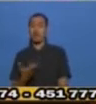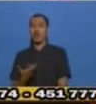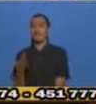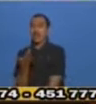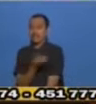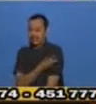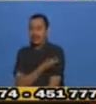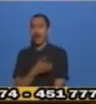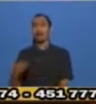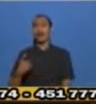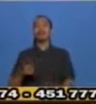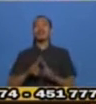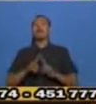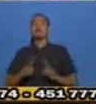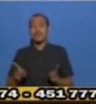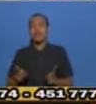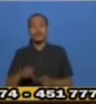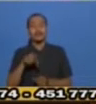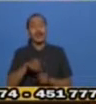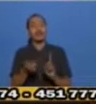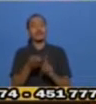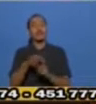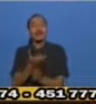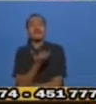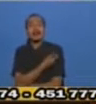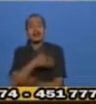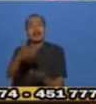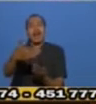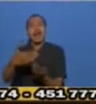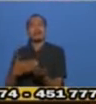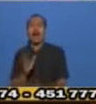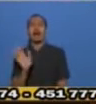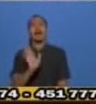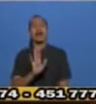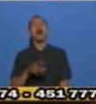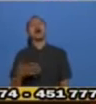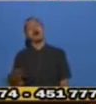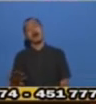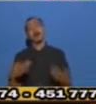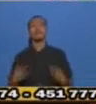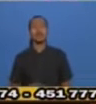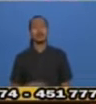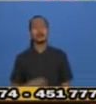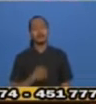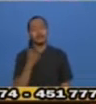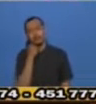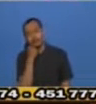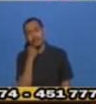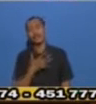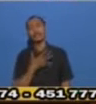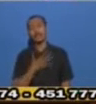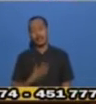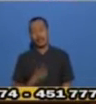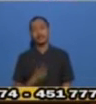kemudian divaksin nggak bisa terdata, itu kami ya sedih Bu. Iya. Nah itu lah berarti kami tidak bisa mempertanggungjawabkan vaksin ini